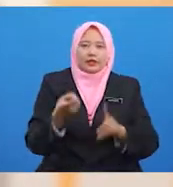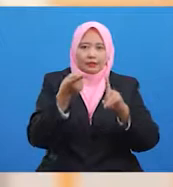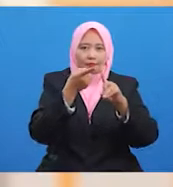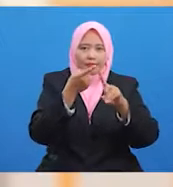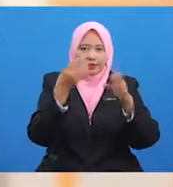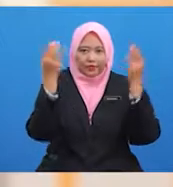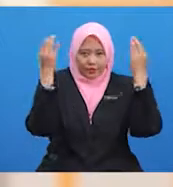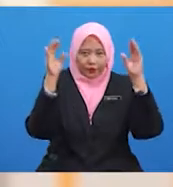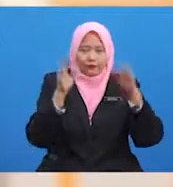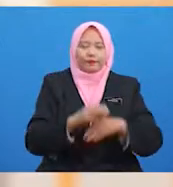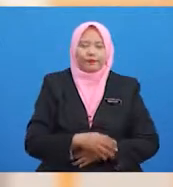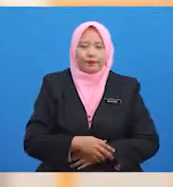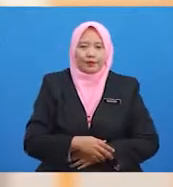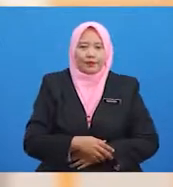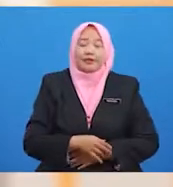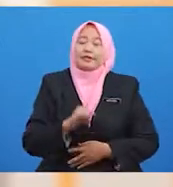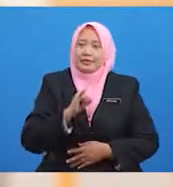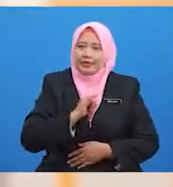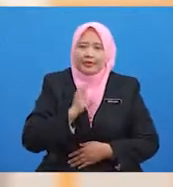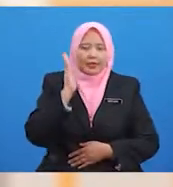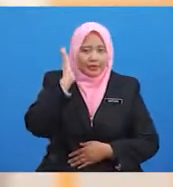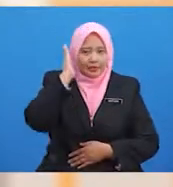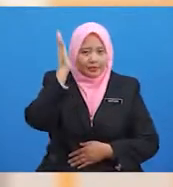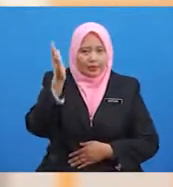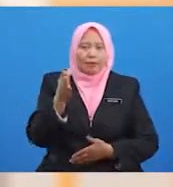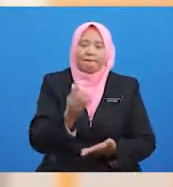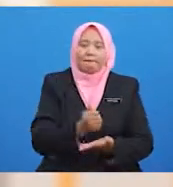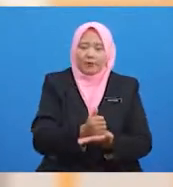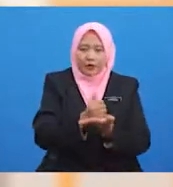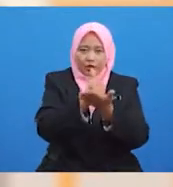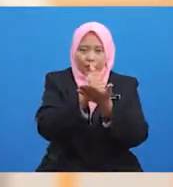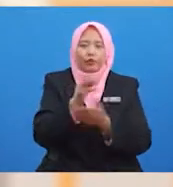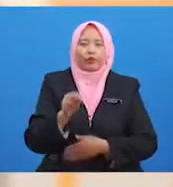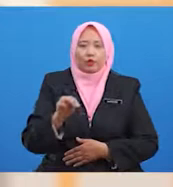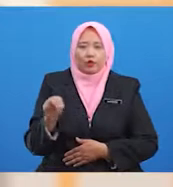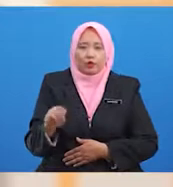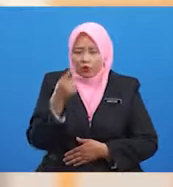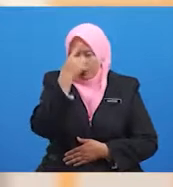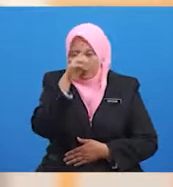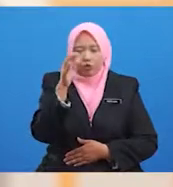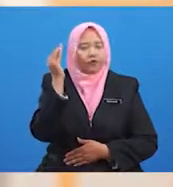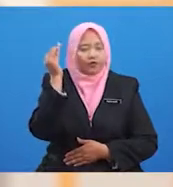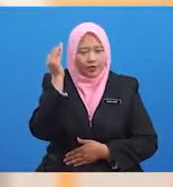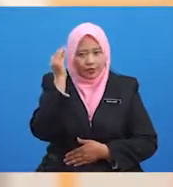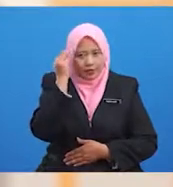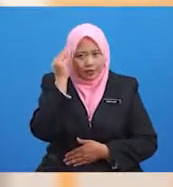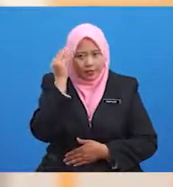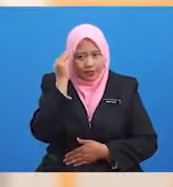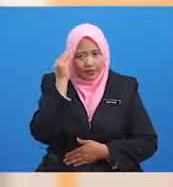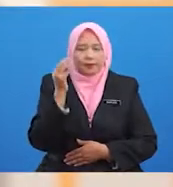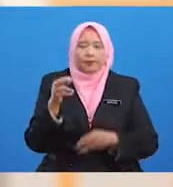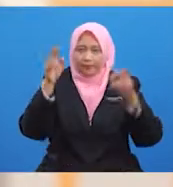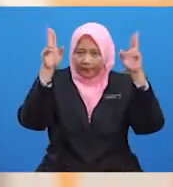Jangan risau, cikgu akan bantu murid-murid untuk memahami topik kegiatan